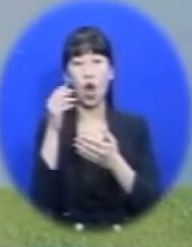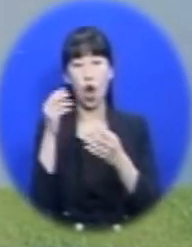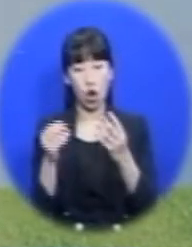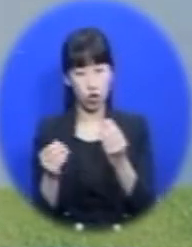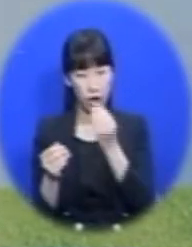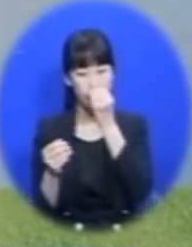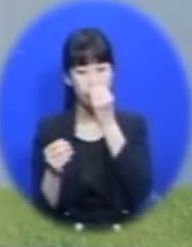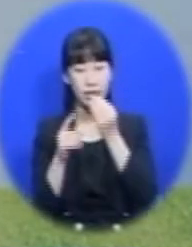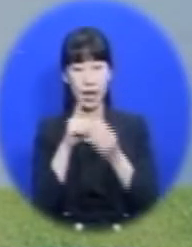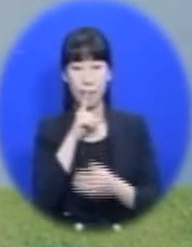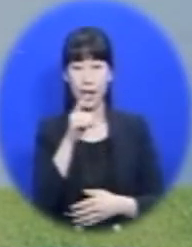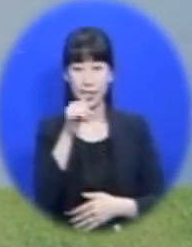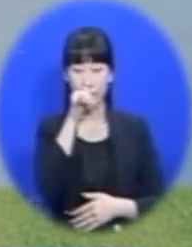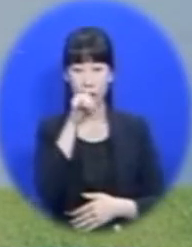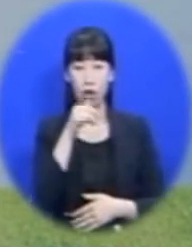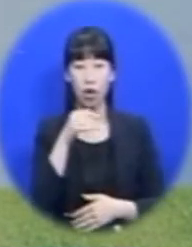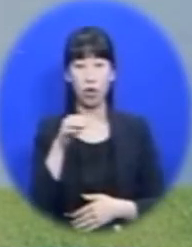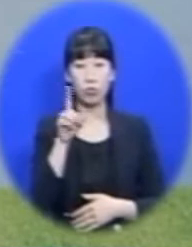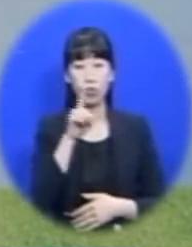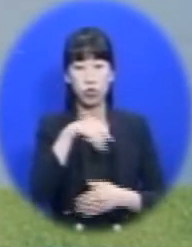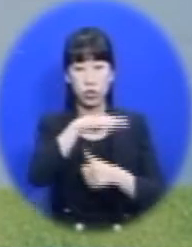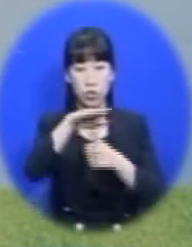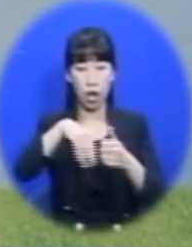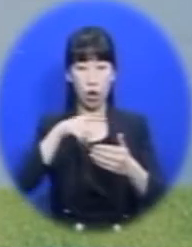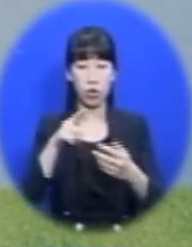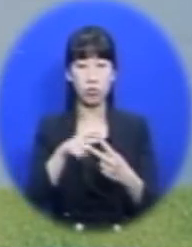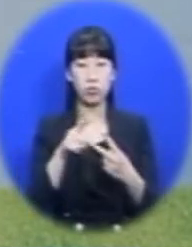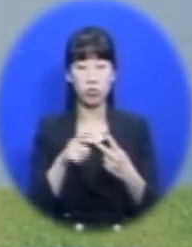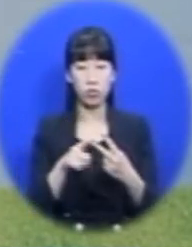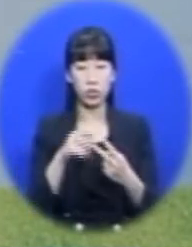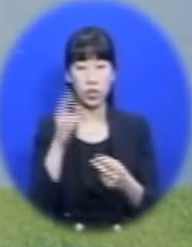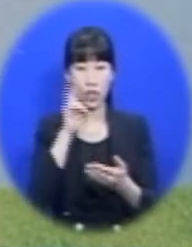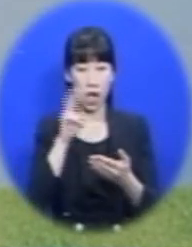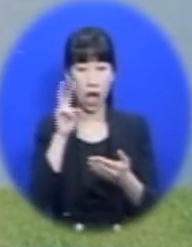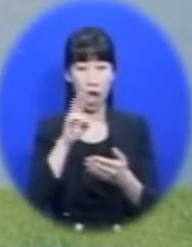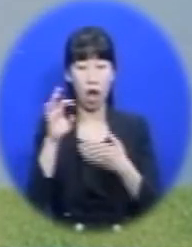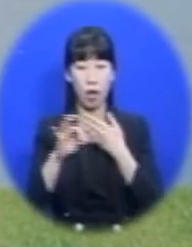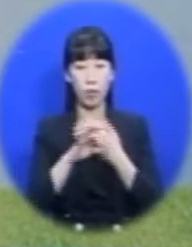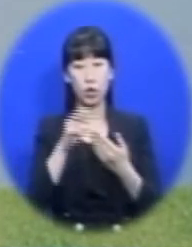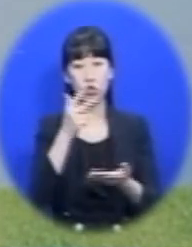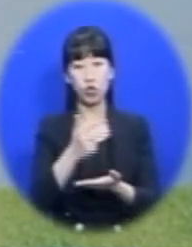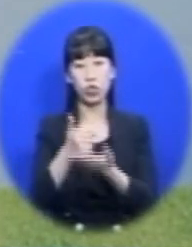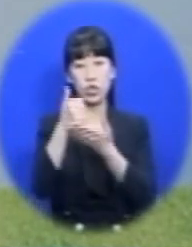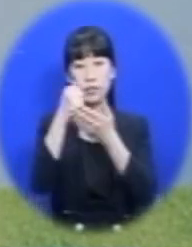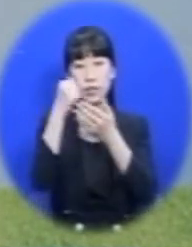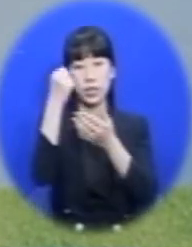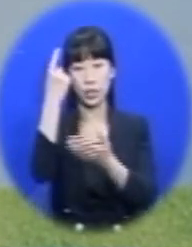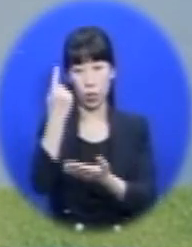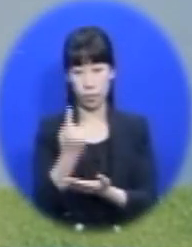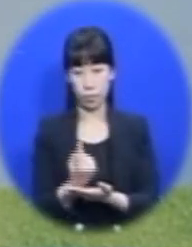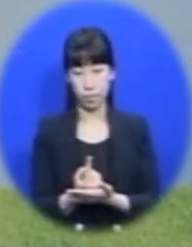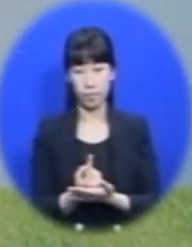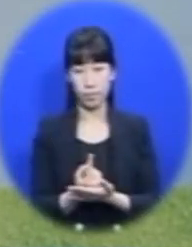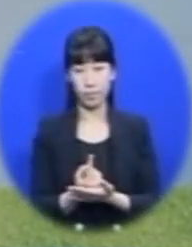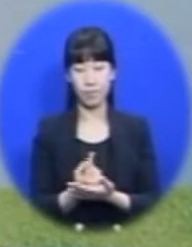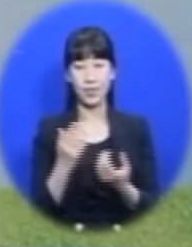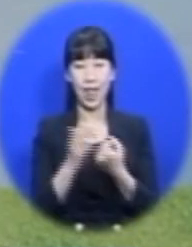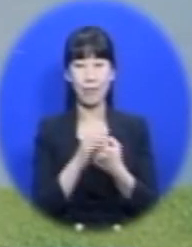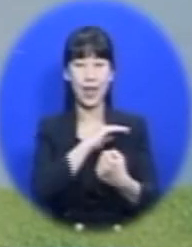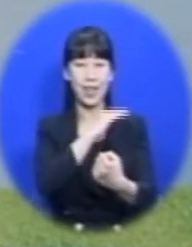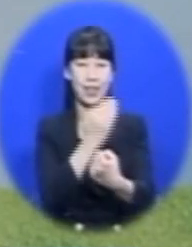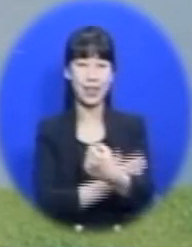어떤 처지에 있든지 찬양을 부르기 시작하면 주님의 임재하심이 그곳에 있게 됩니다. 그러니 능력이 있는